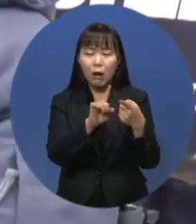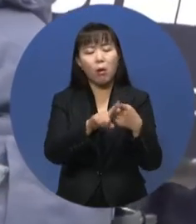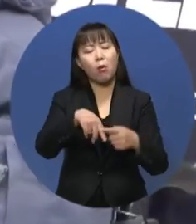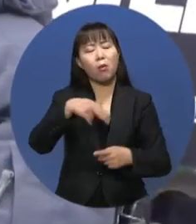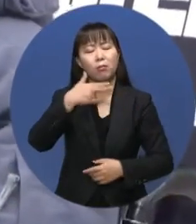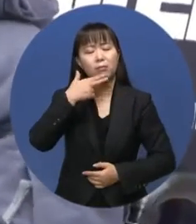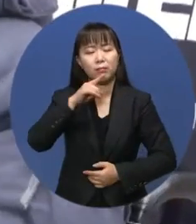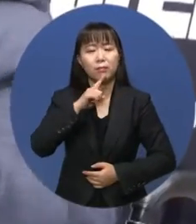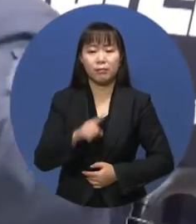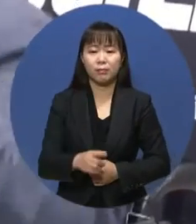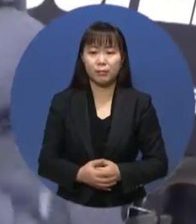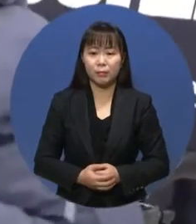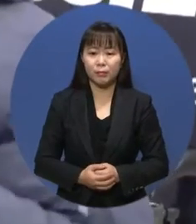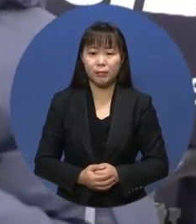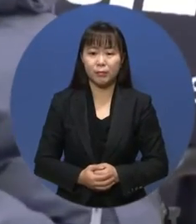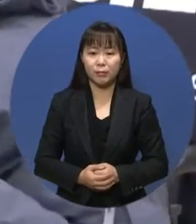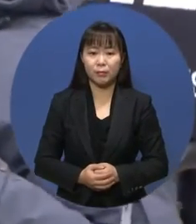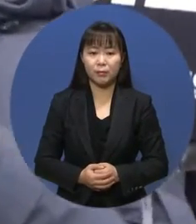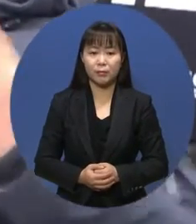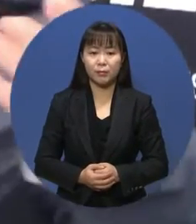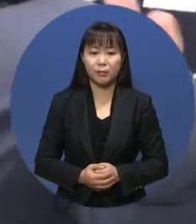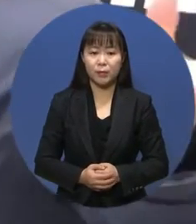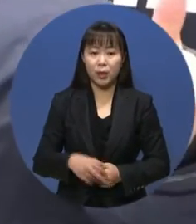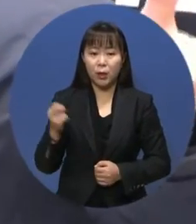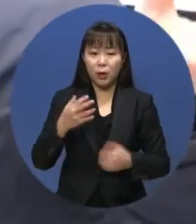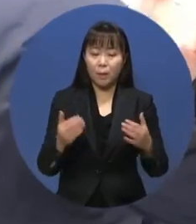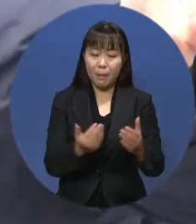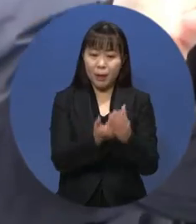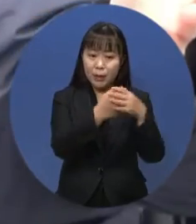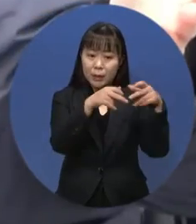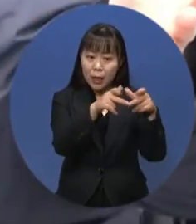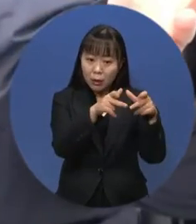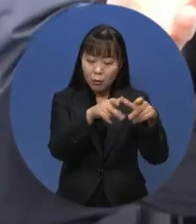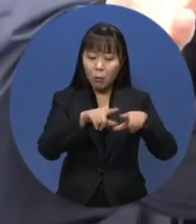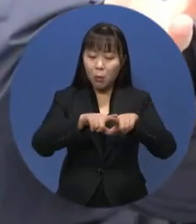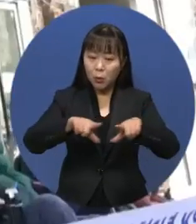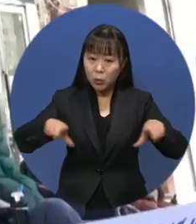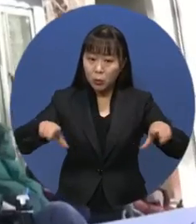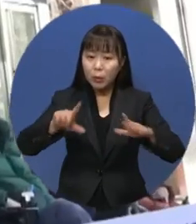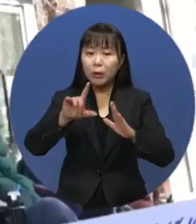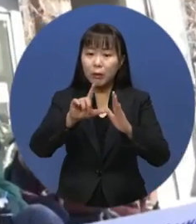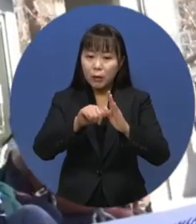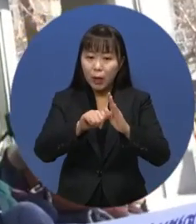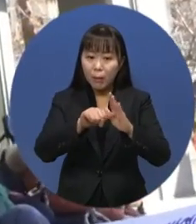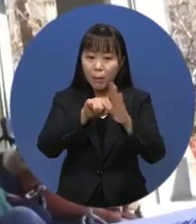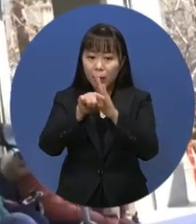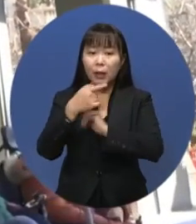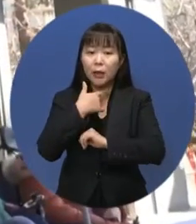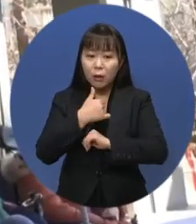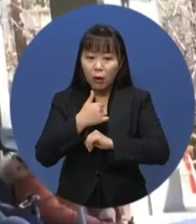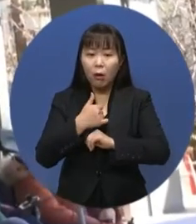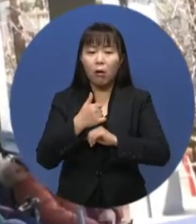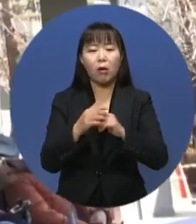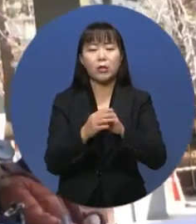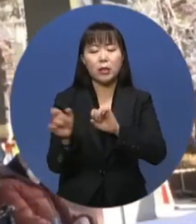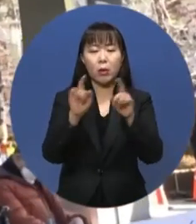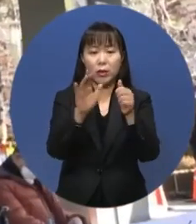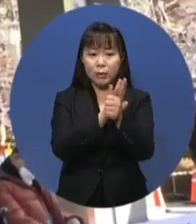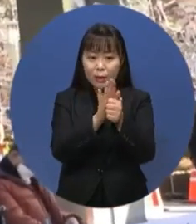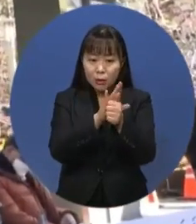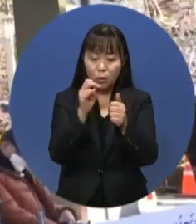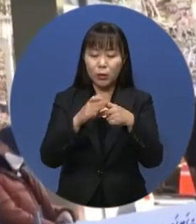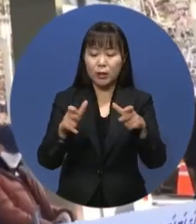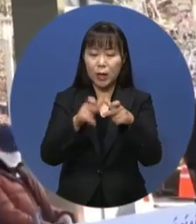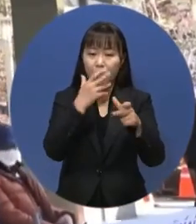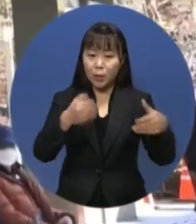혜택받지 못했다고 응답했습니다. 또 발달장애인들은 평소 이용하던 발달재활 서비스와